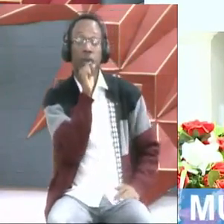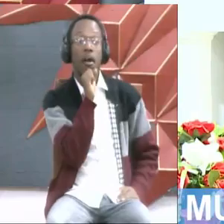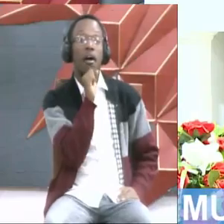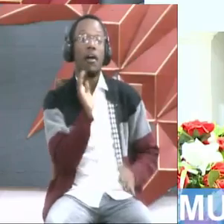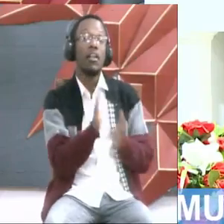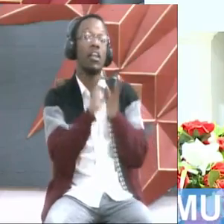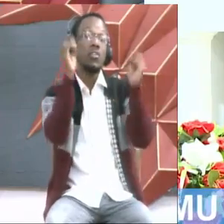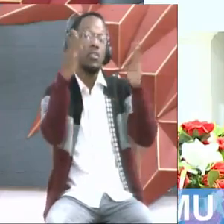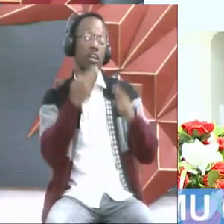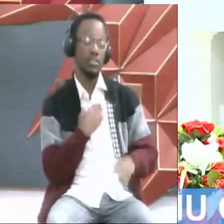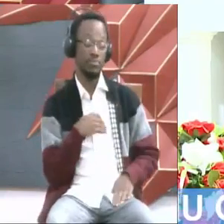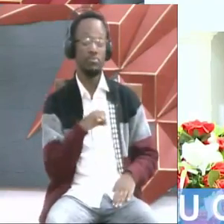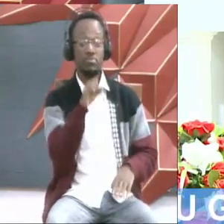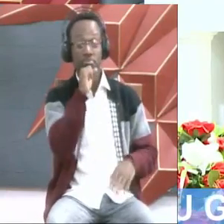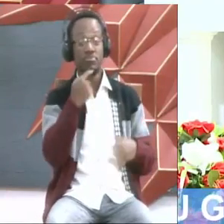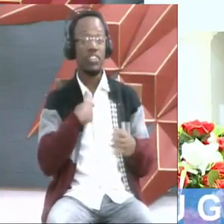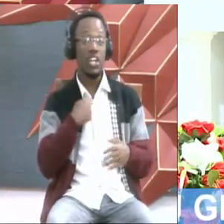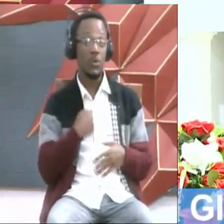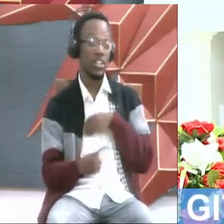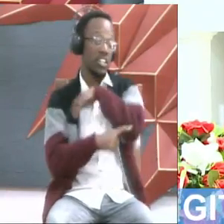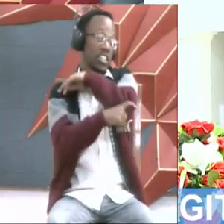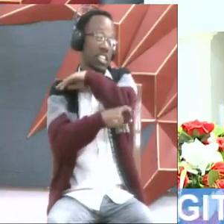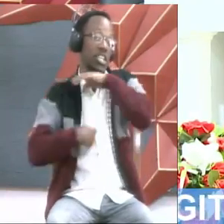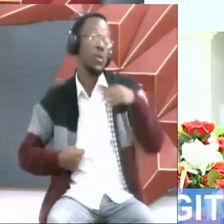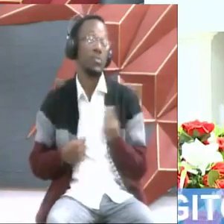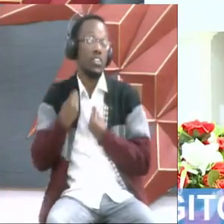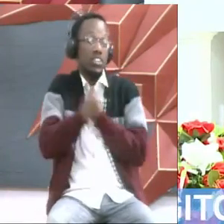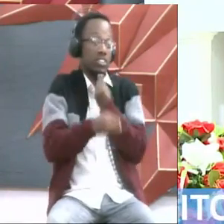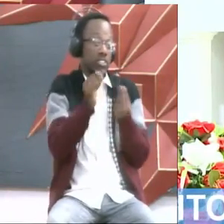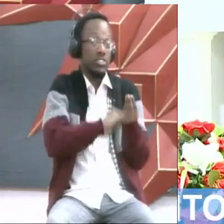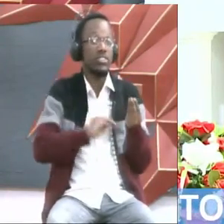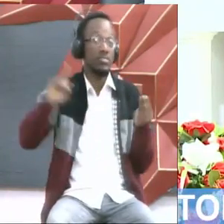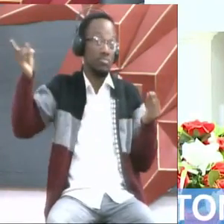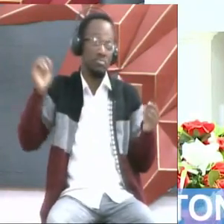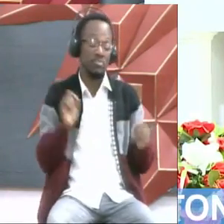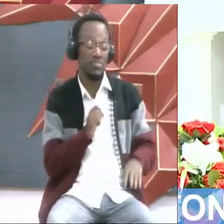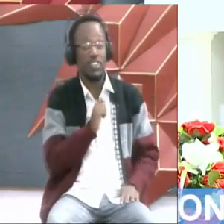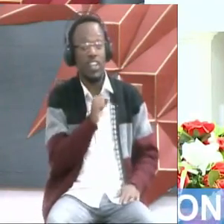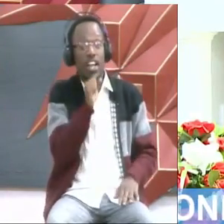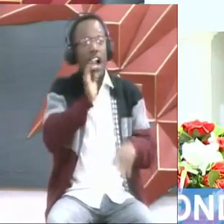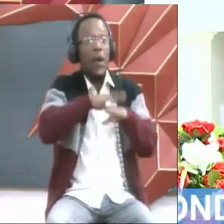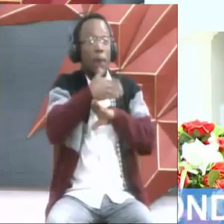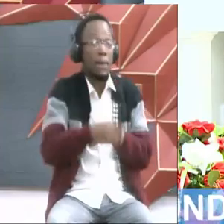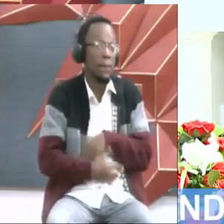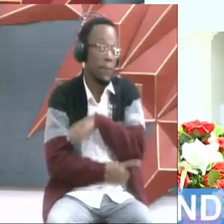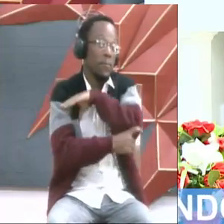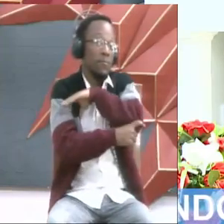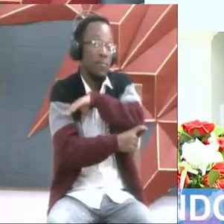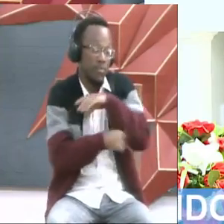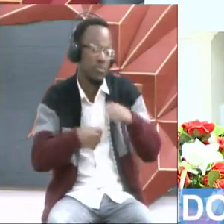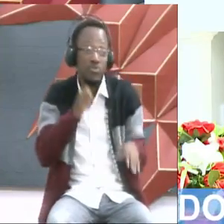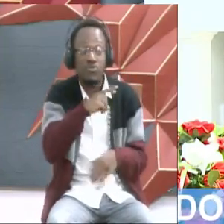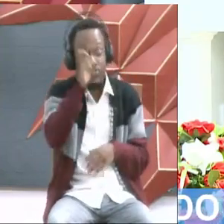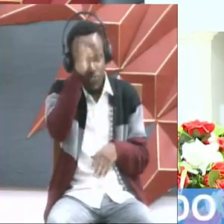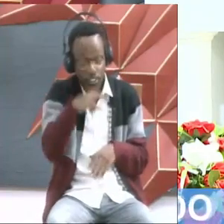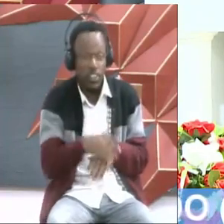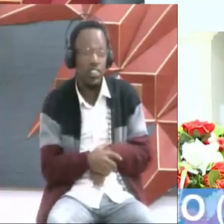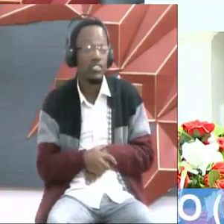yibye igitoki ngo hanyuma ngo n'impene y'abandi ndayiba ngo haleluya ngo